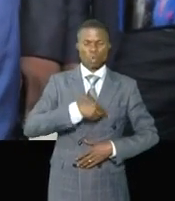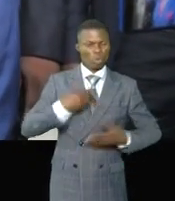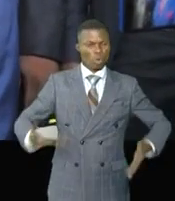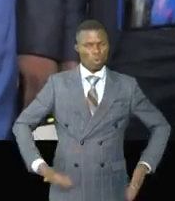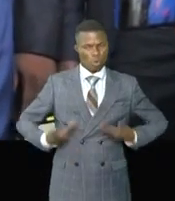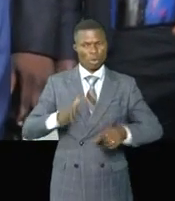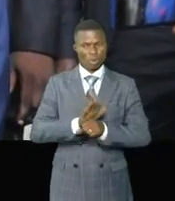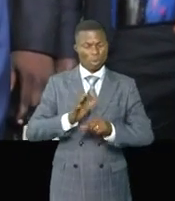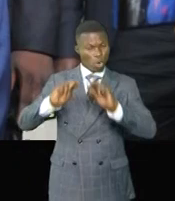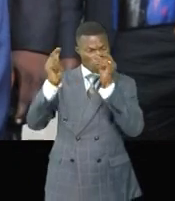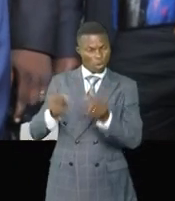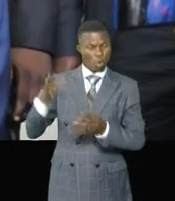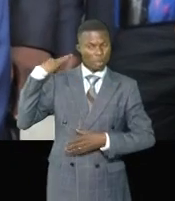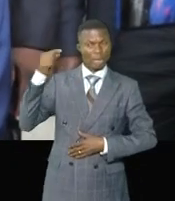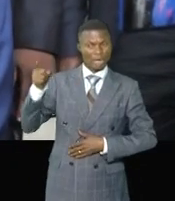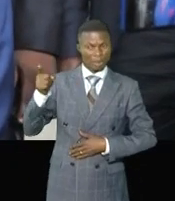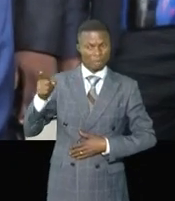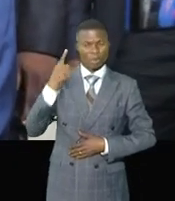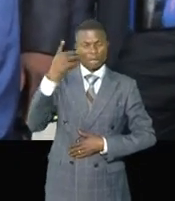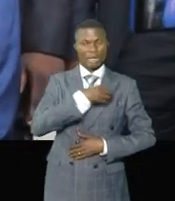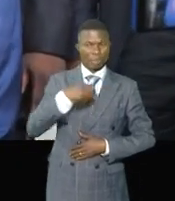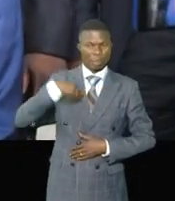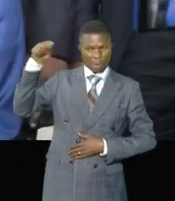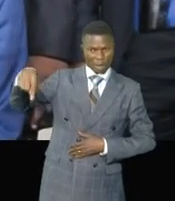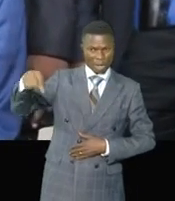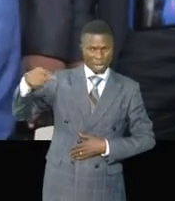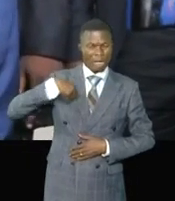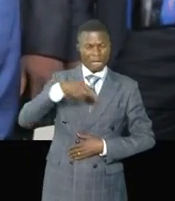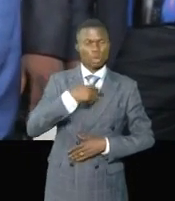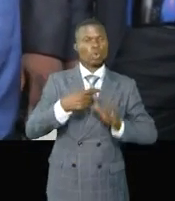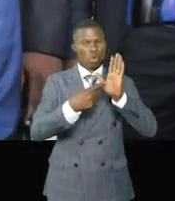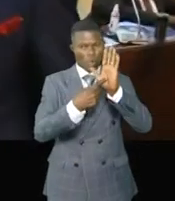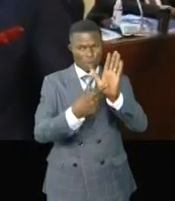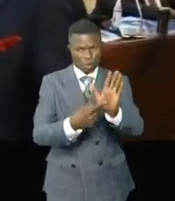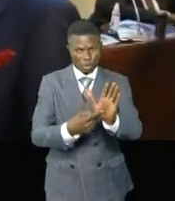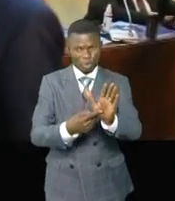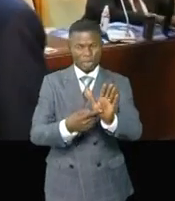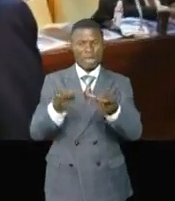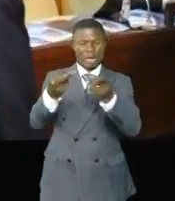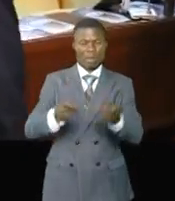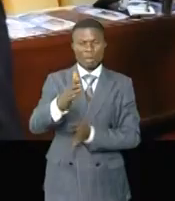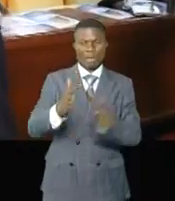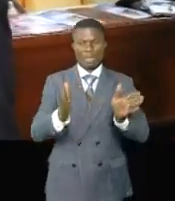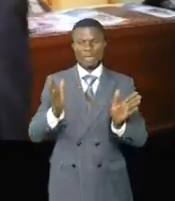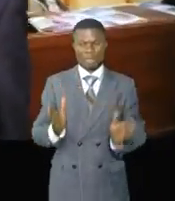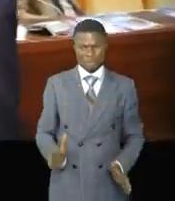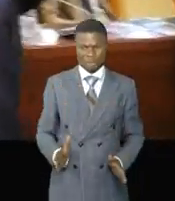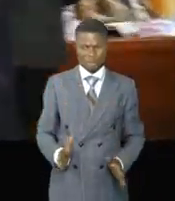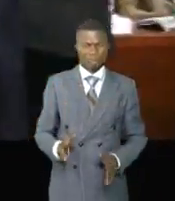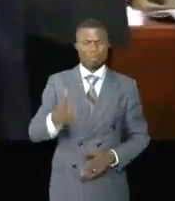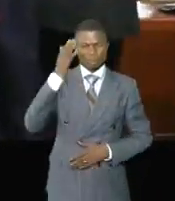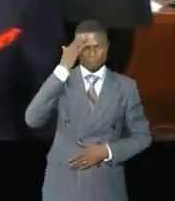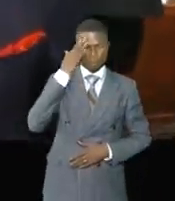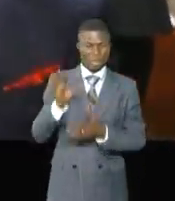que parmi eux, il y a une dame que nous avons présentée au poste de questeur. Il faut noter que